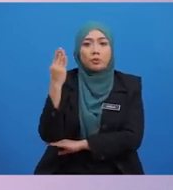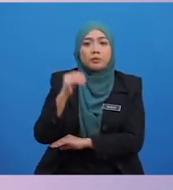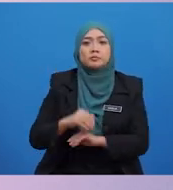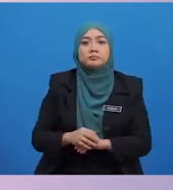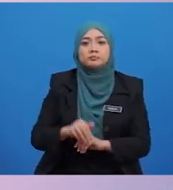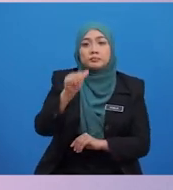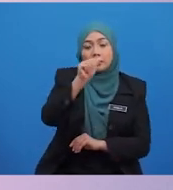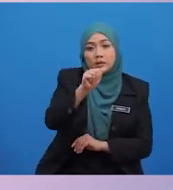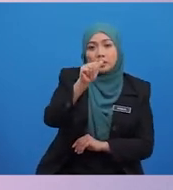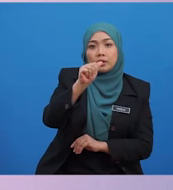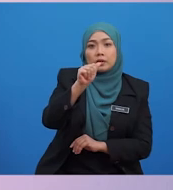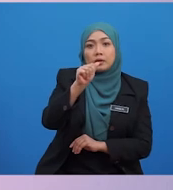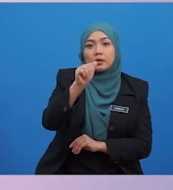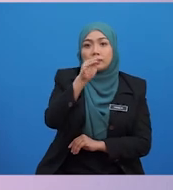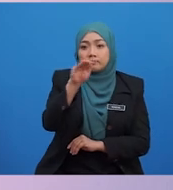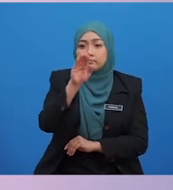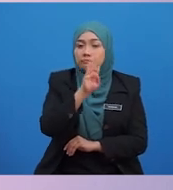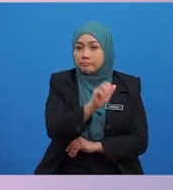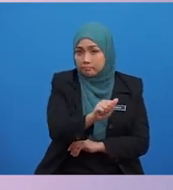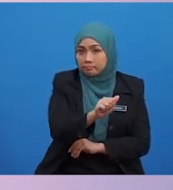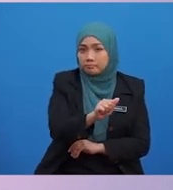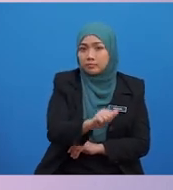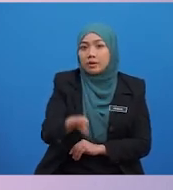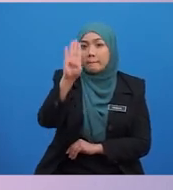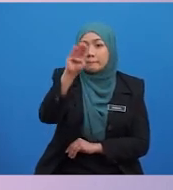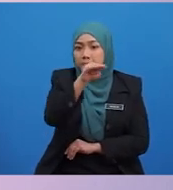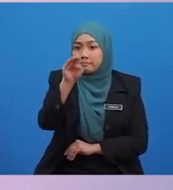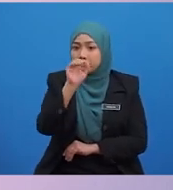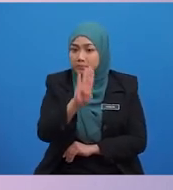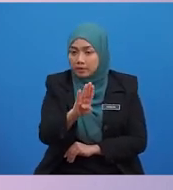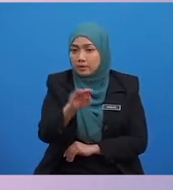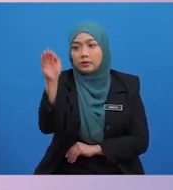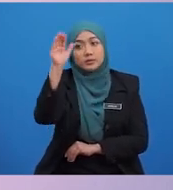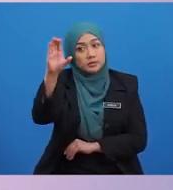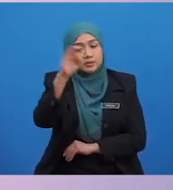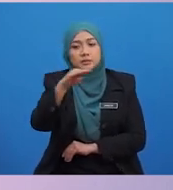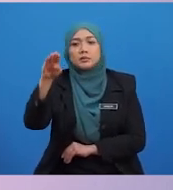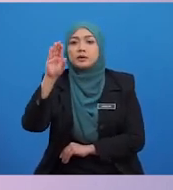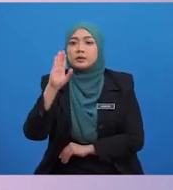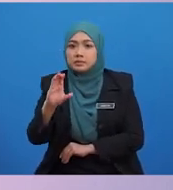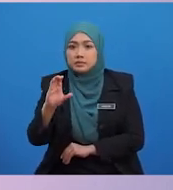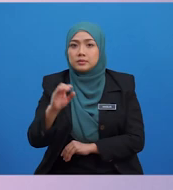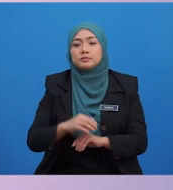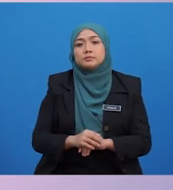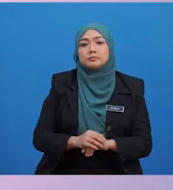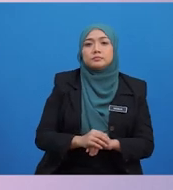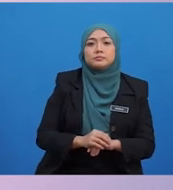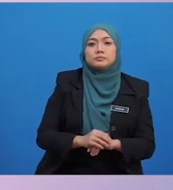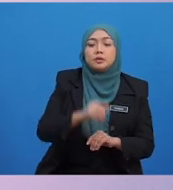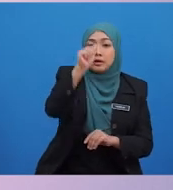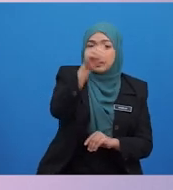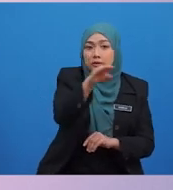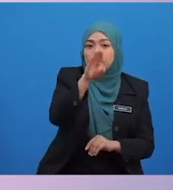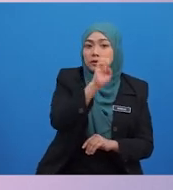betul sinus menyatakan bahwa e-presence = B persegi sama dengan